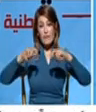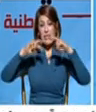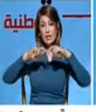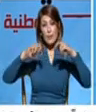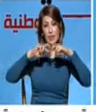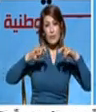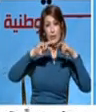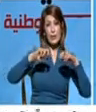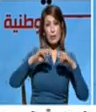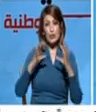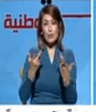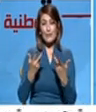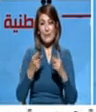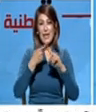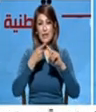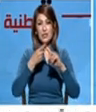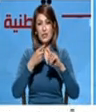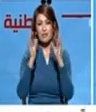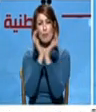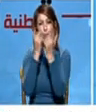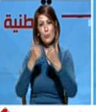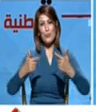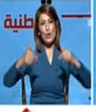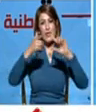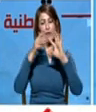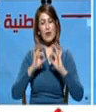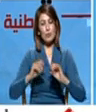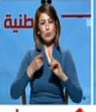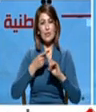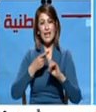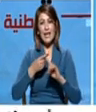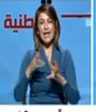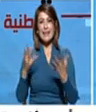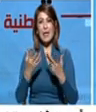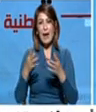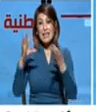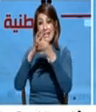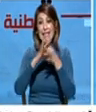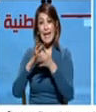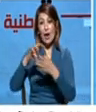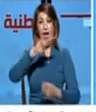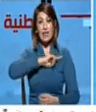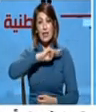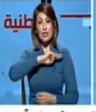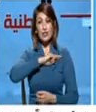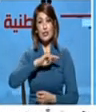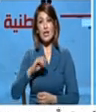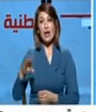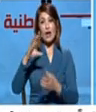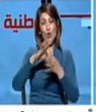مع العديد من ال المنظومات اللي تابعه سواء كان صندوق الوطن النظام الاجتماعي صندوق التقاعد والحيطه الاجتماعيه